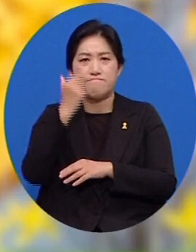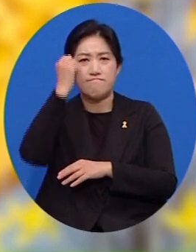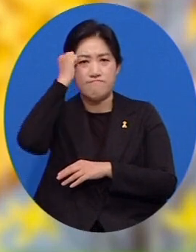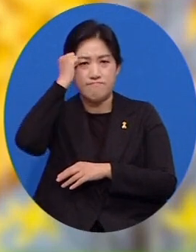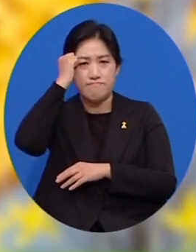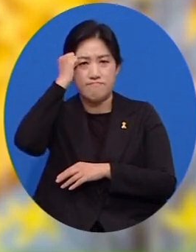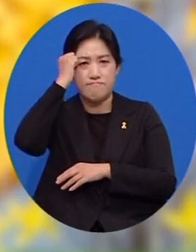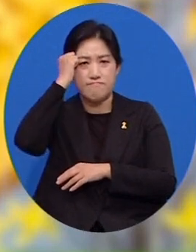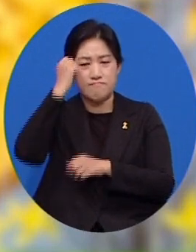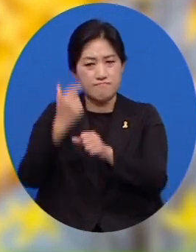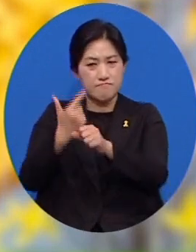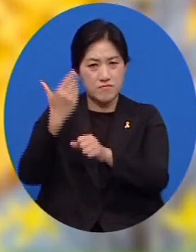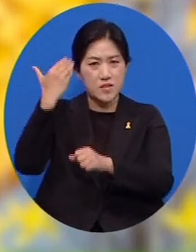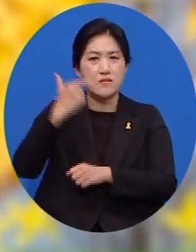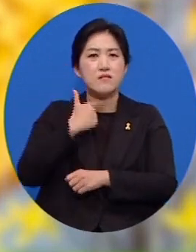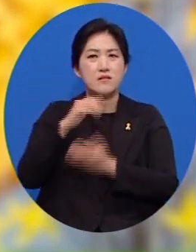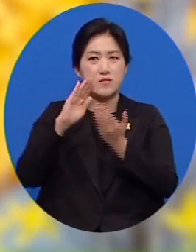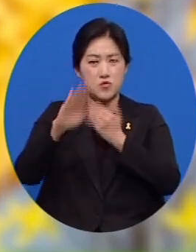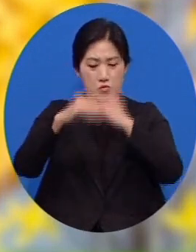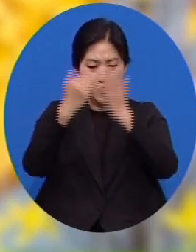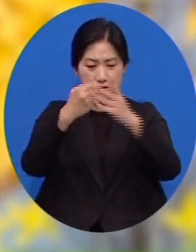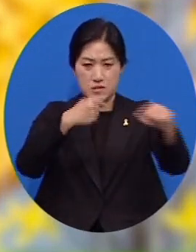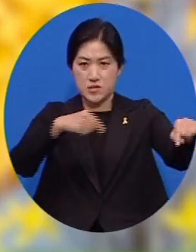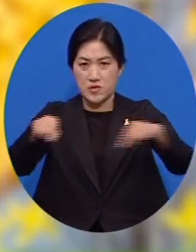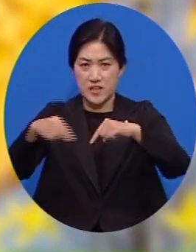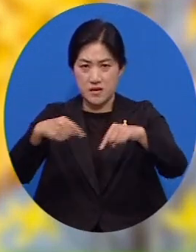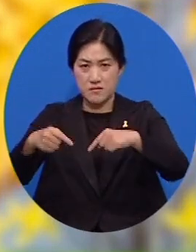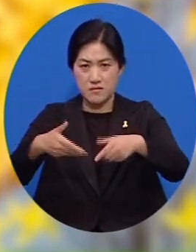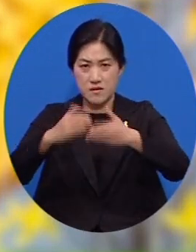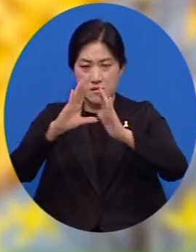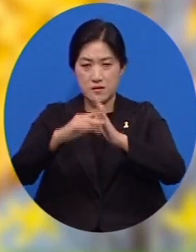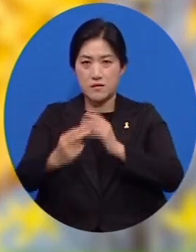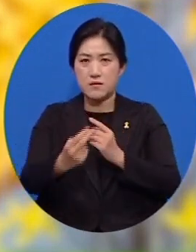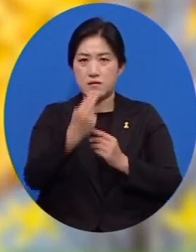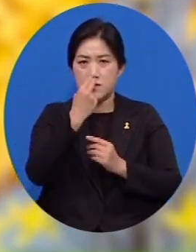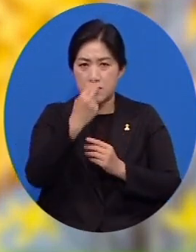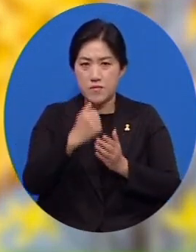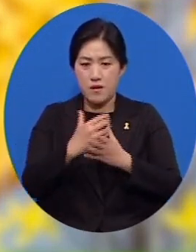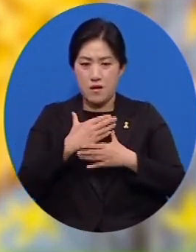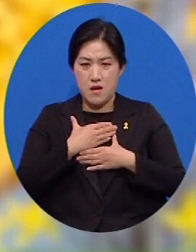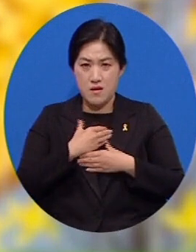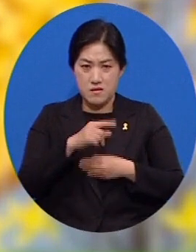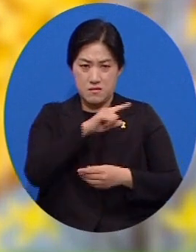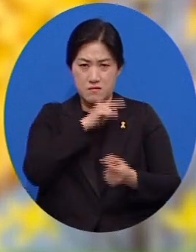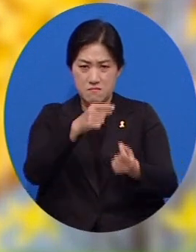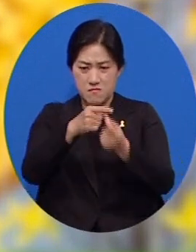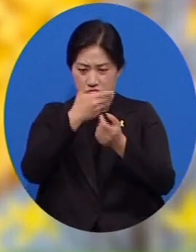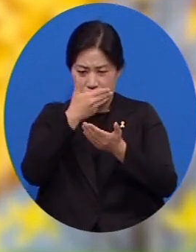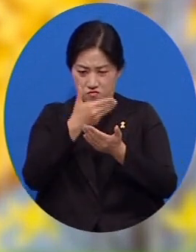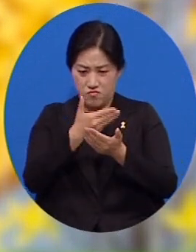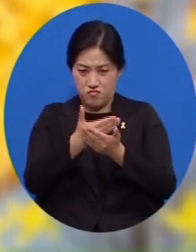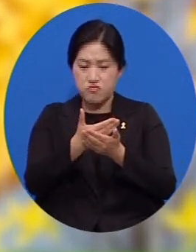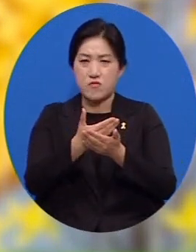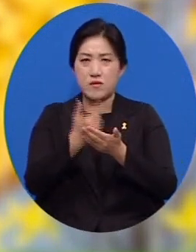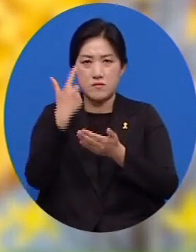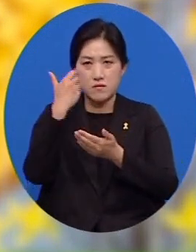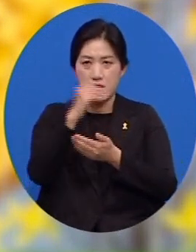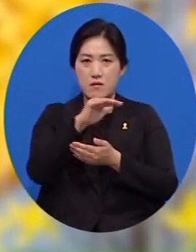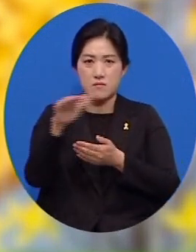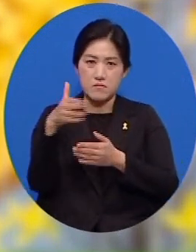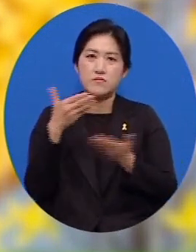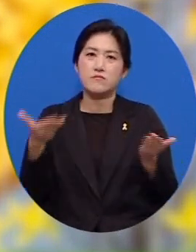그날 이후로 모든 정책에서 생명과 안전을 최우선 가치로 삼고